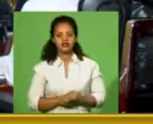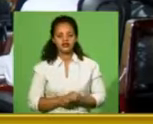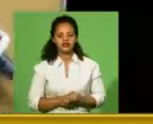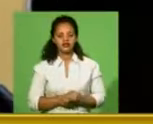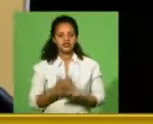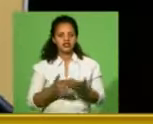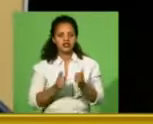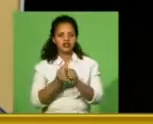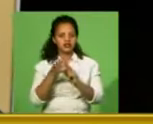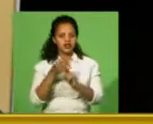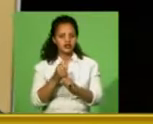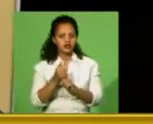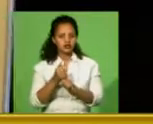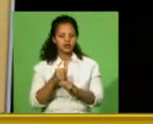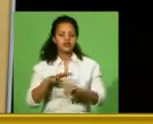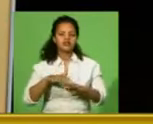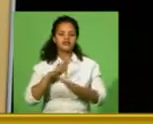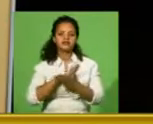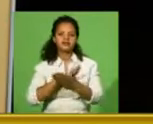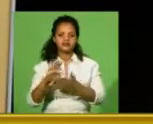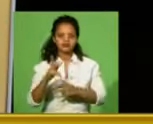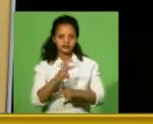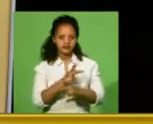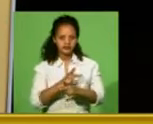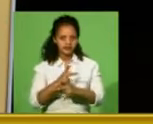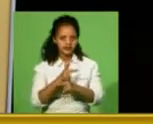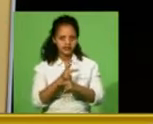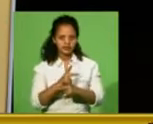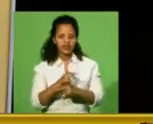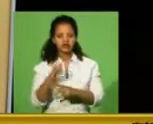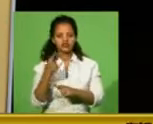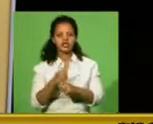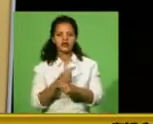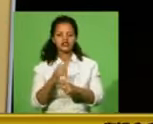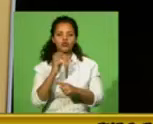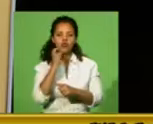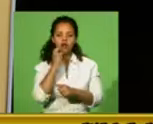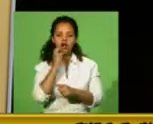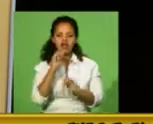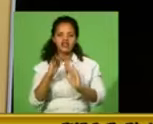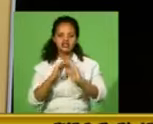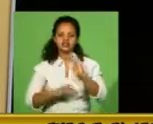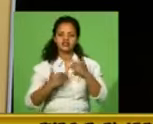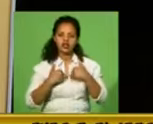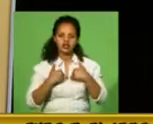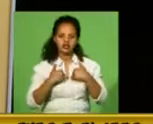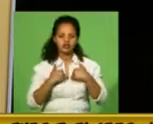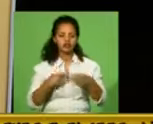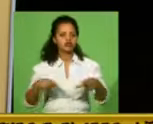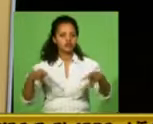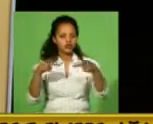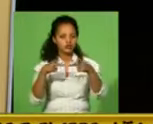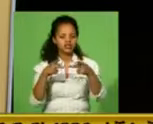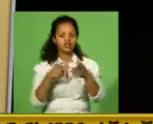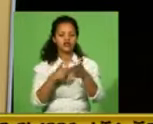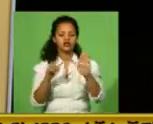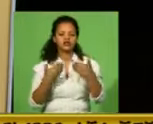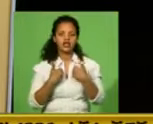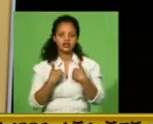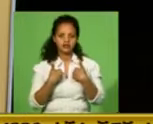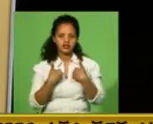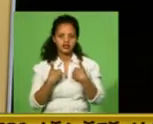ተያይዞ በተለይ ለንጽህና መጠበቂያም ለሌሎቹ ተግባራትም ውሃ እጥረት እንዳለ ያየናቸው ቦታዎች ሁሉ እየገለጹ